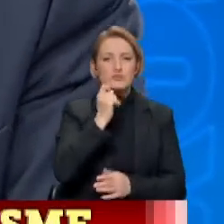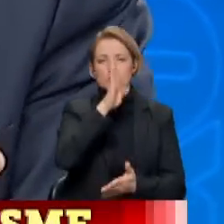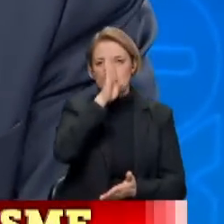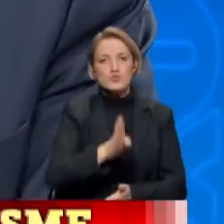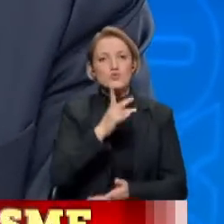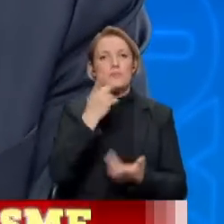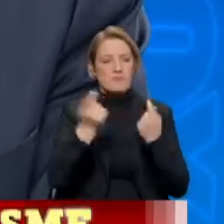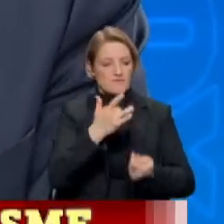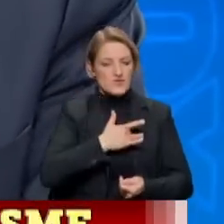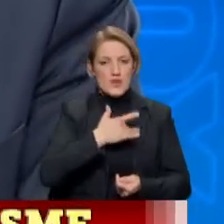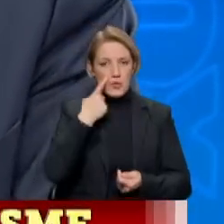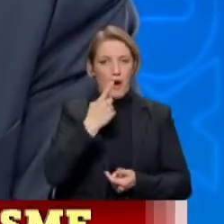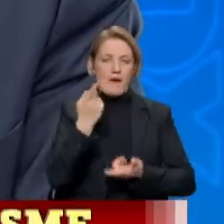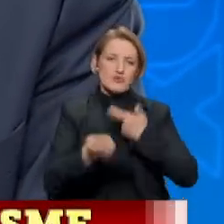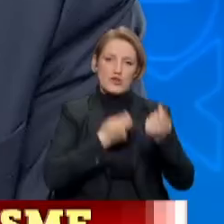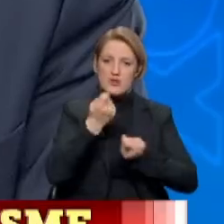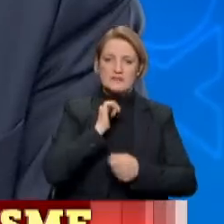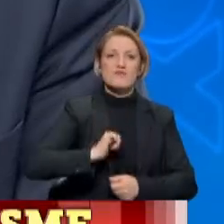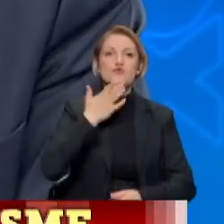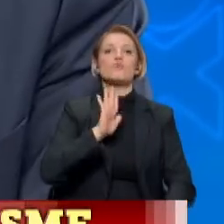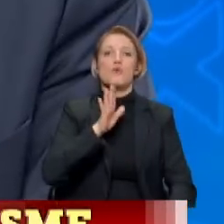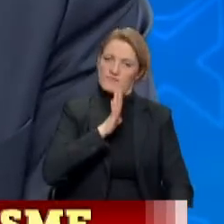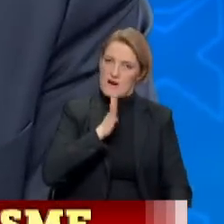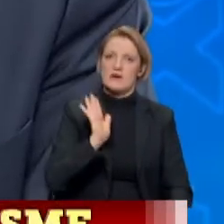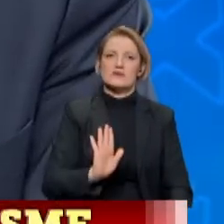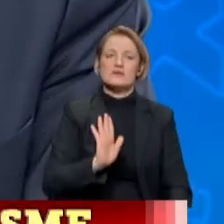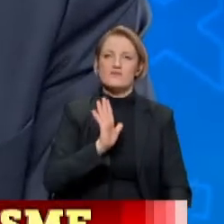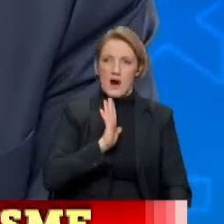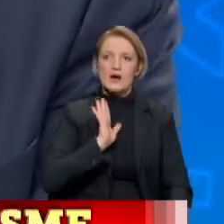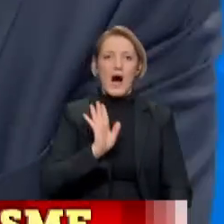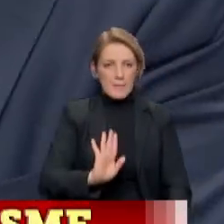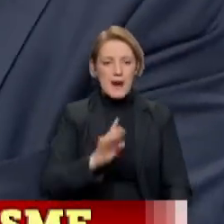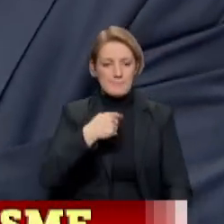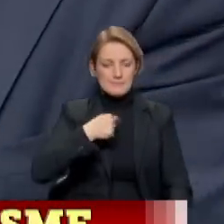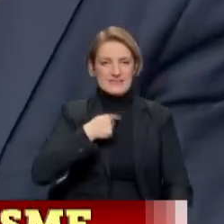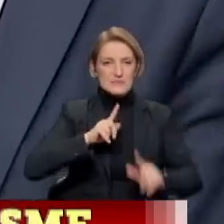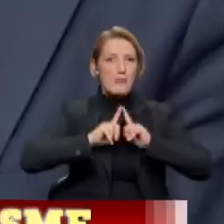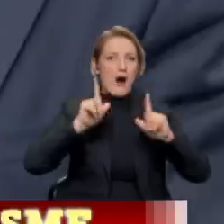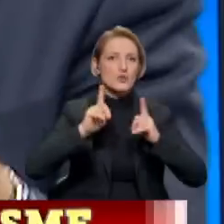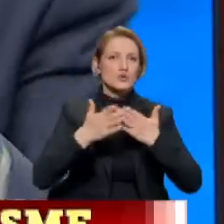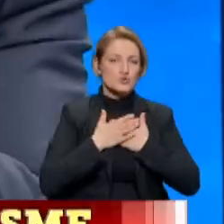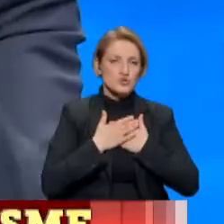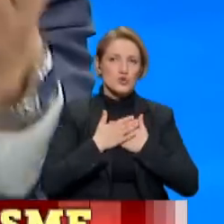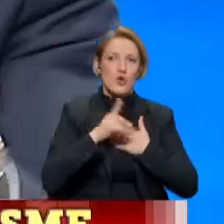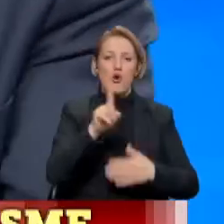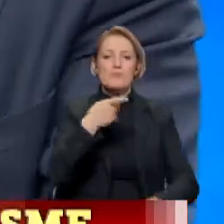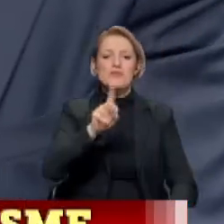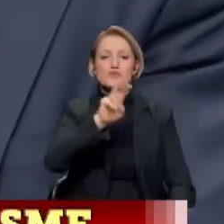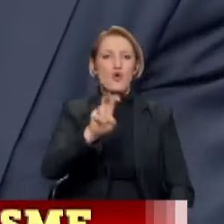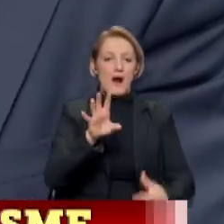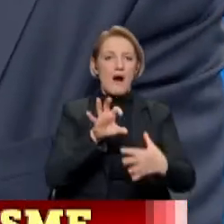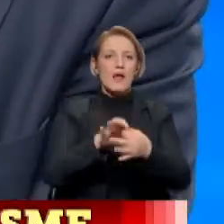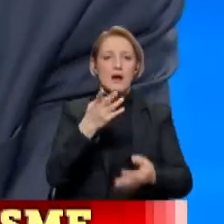ve vicdanlarına göre hareket eden hakim savcılar yok mudur Türkiye'de? Vardır, vardır. Ama biz de feryat ediyoruz. Yani mesela 10 bin dolarla